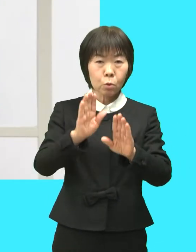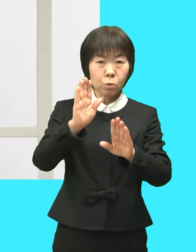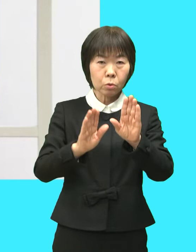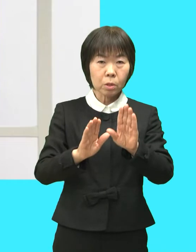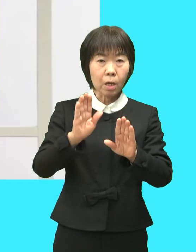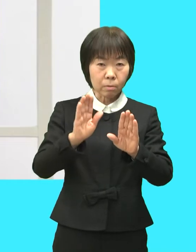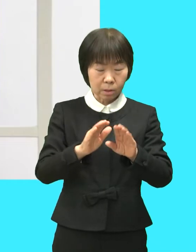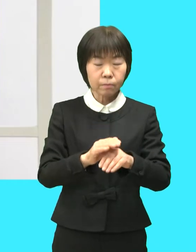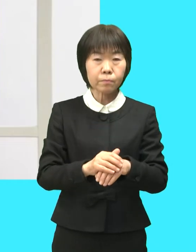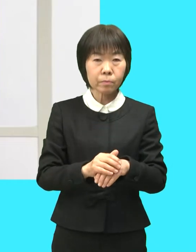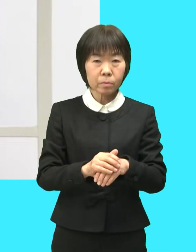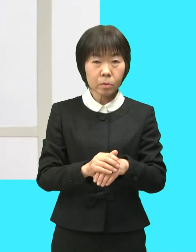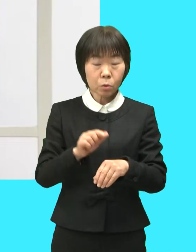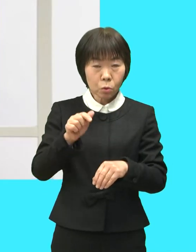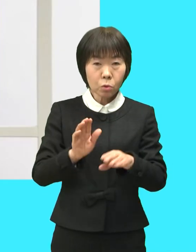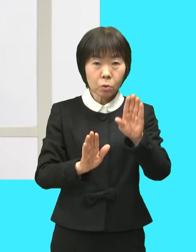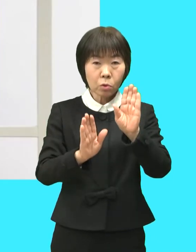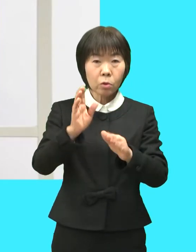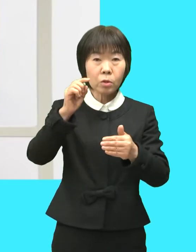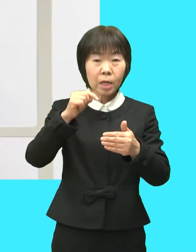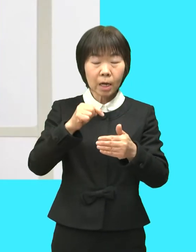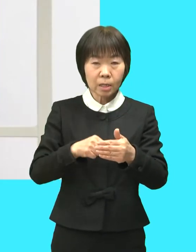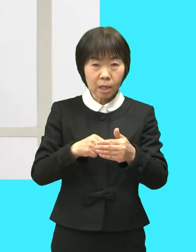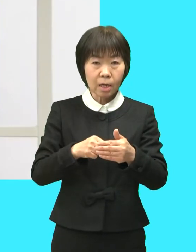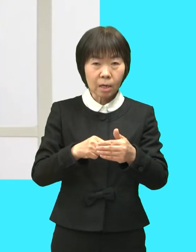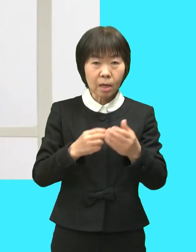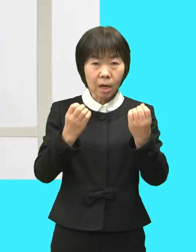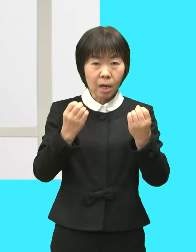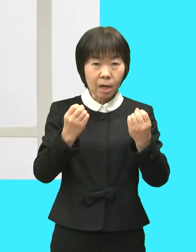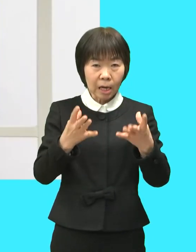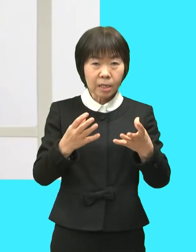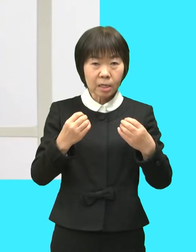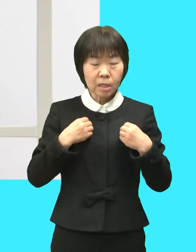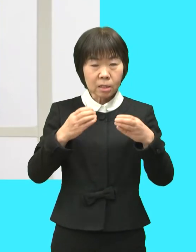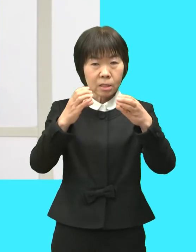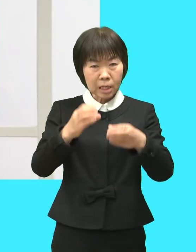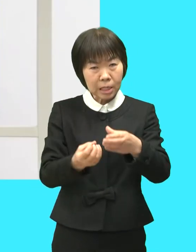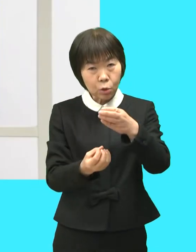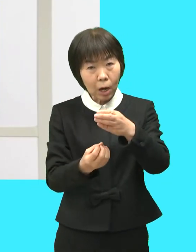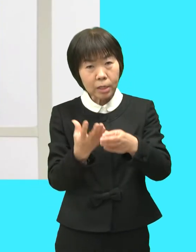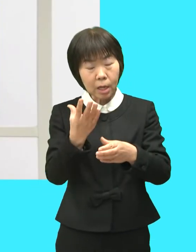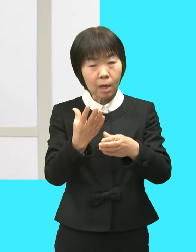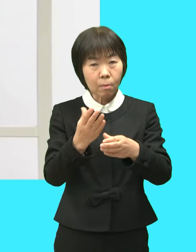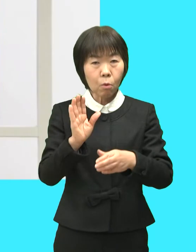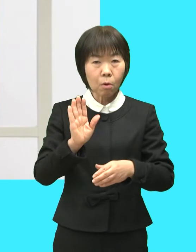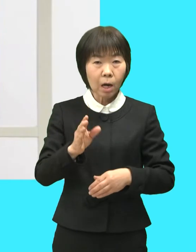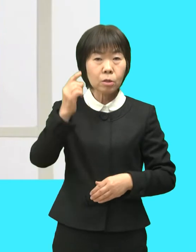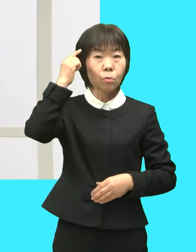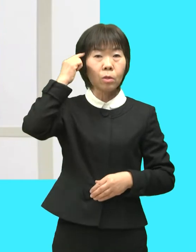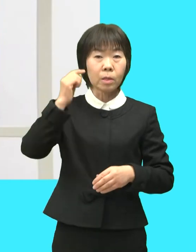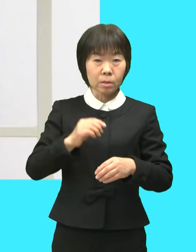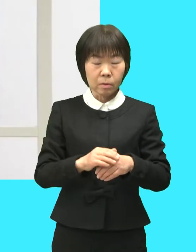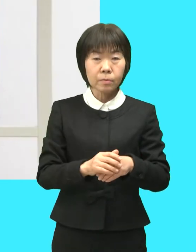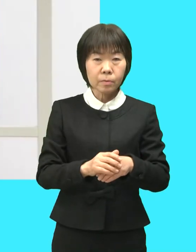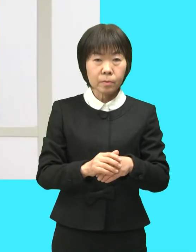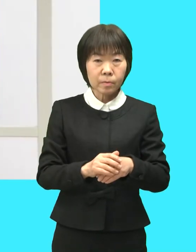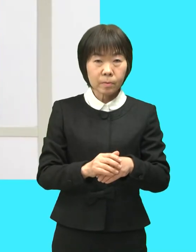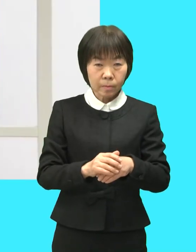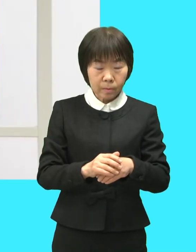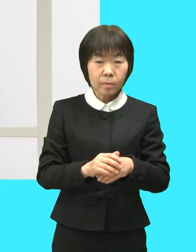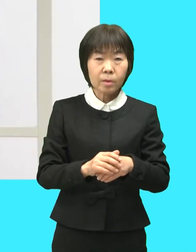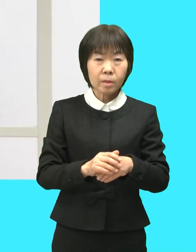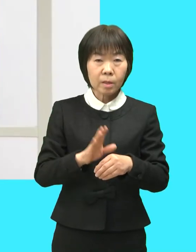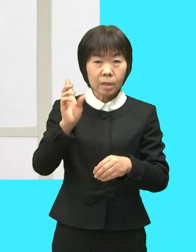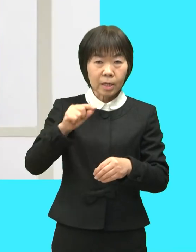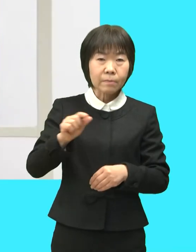。この状況の中でまた新たなクラスターの発生ということもあり得ると思います。したがって